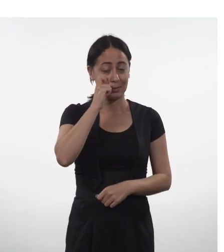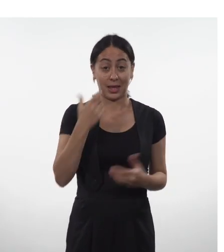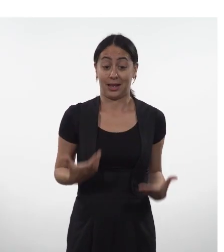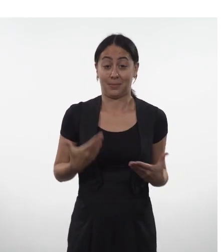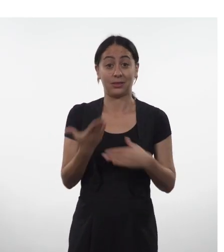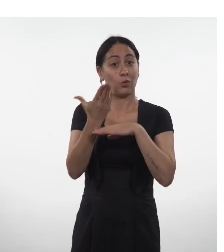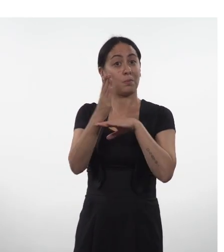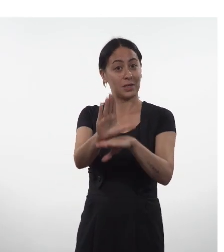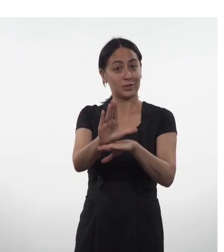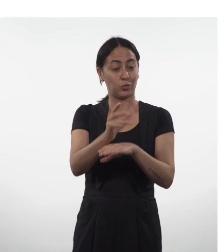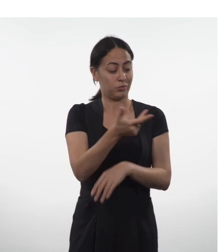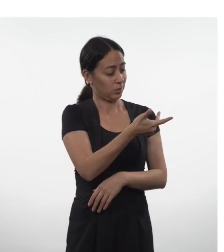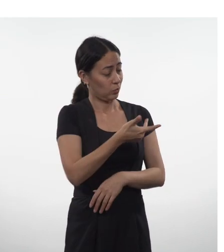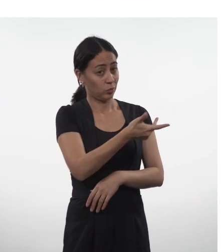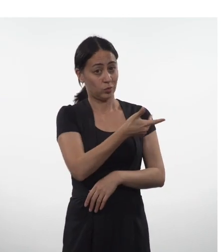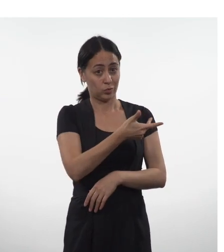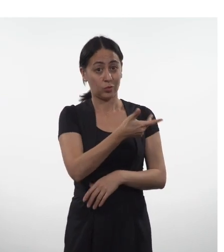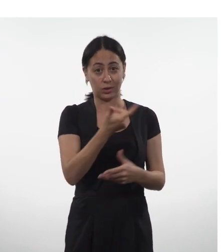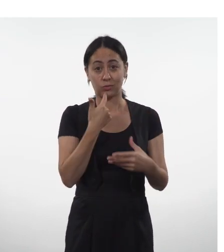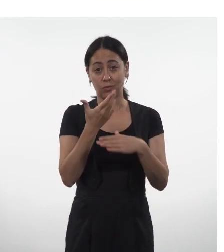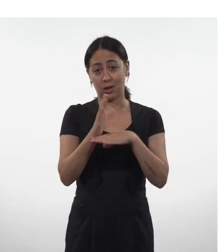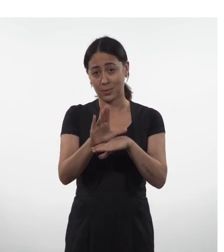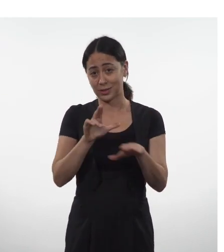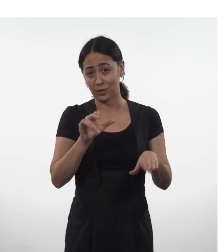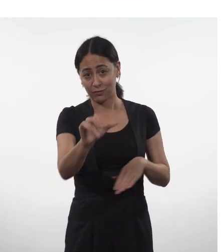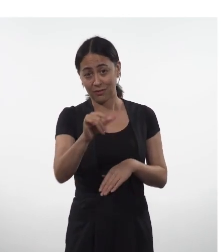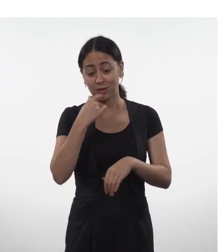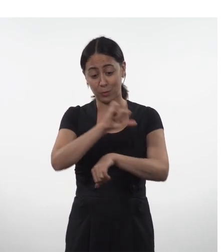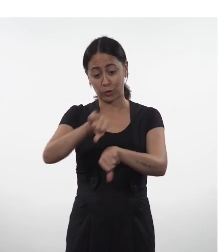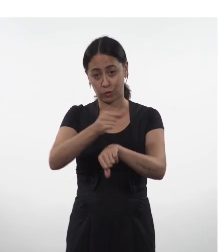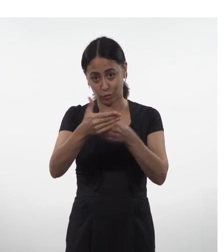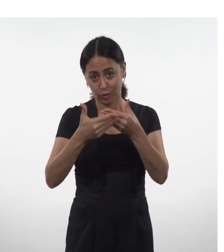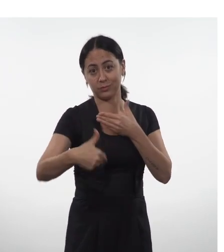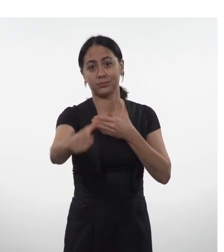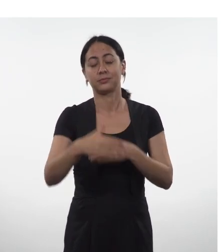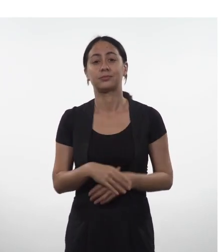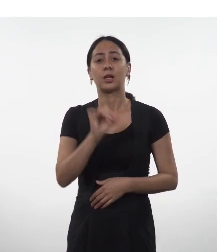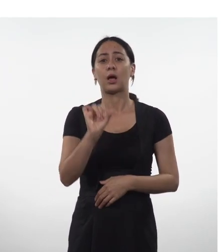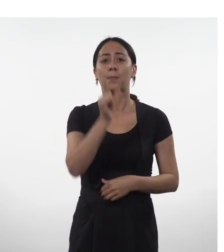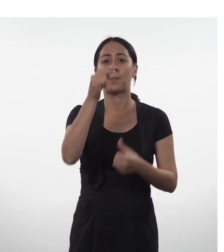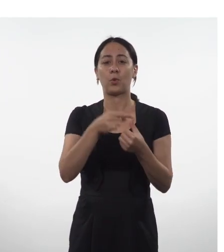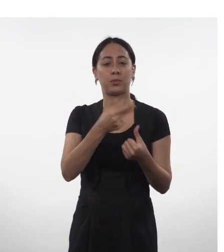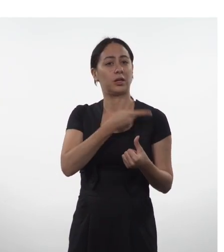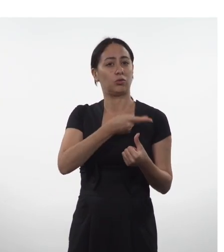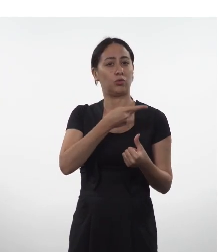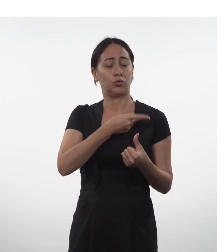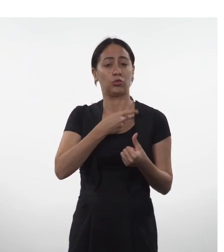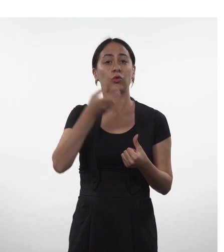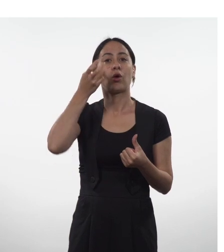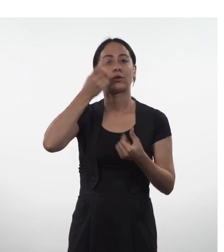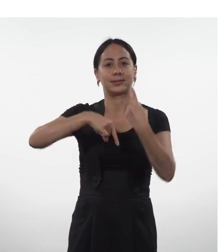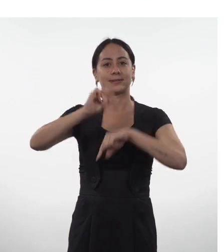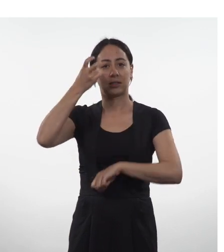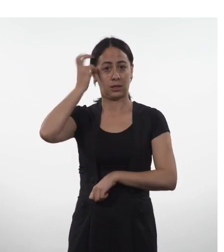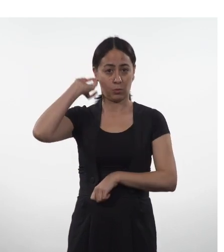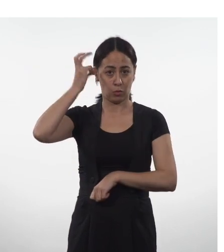vont assurer cette présentation pour vous pendant l'heure qui suit. Tout d'abord, le docteur Benoît Mongourdin. Vous